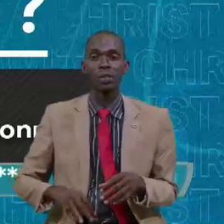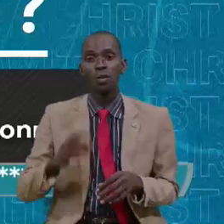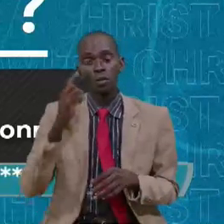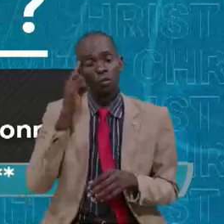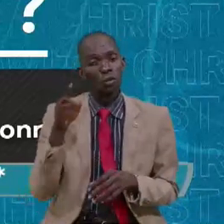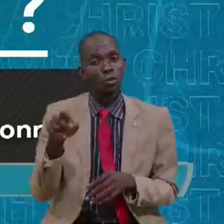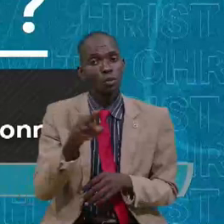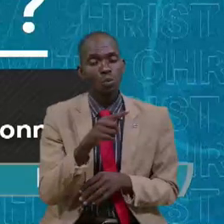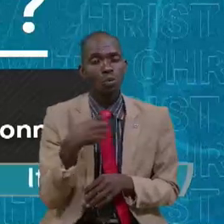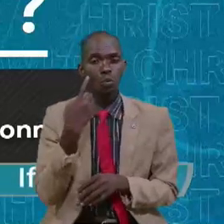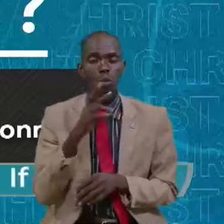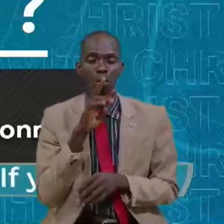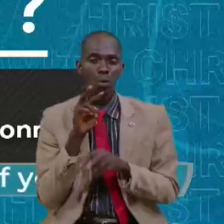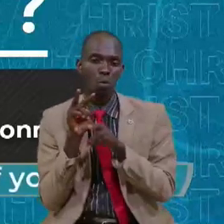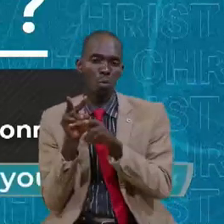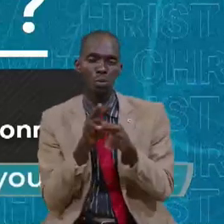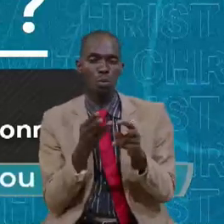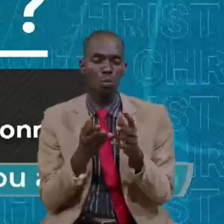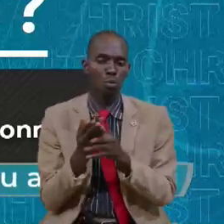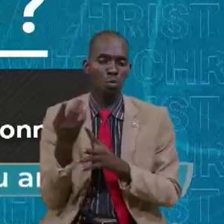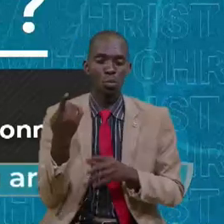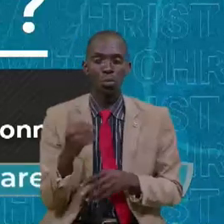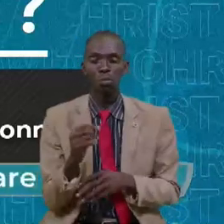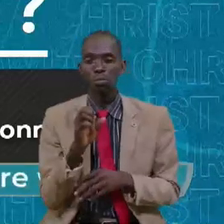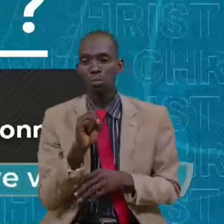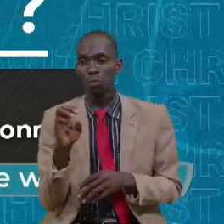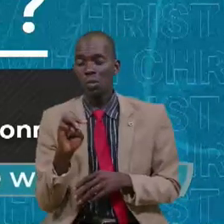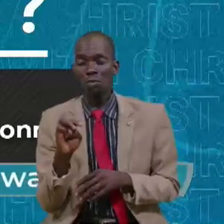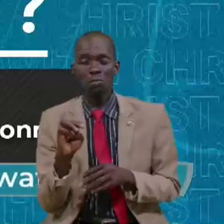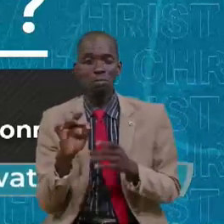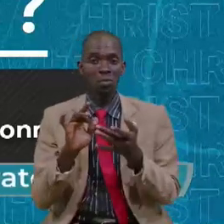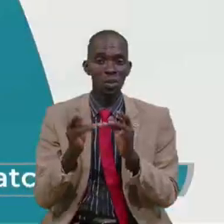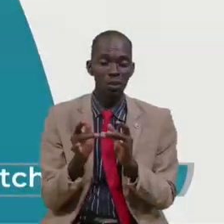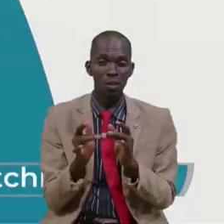Si vous nous suivez en ligne et vous avez donné votre vie à Christ,